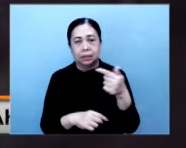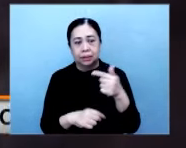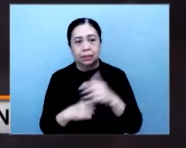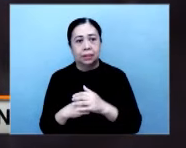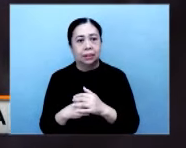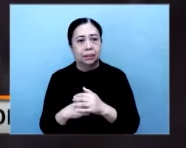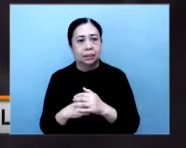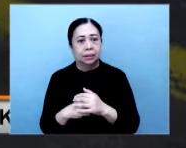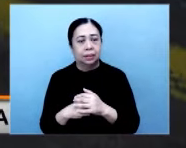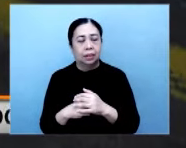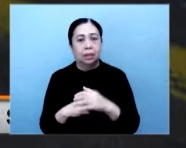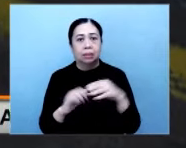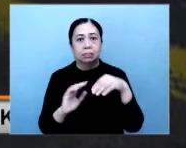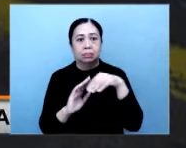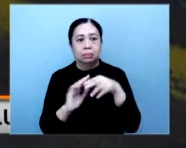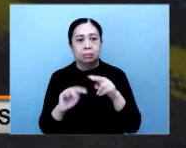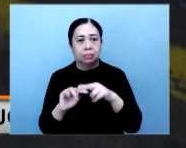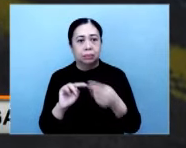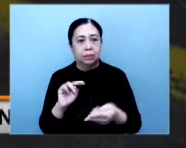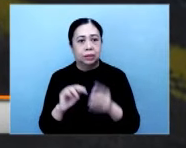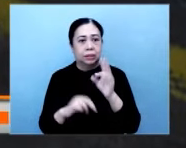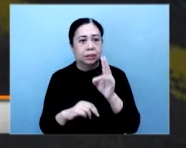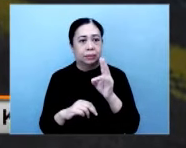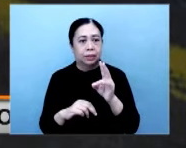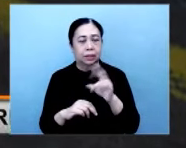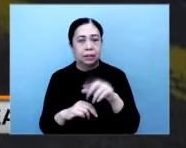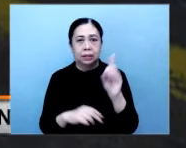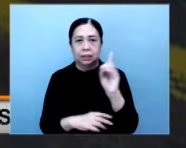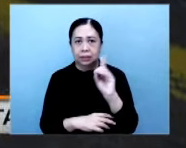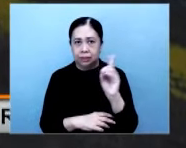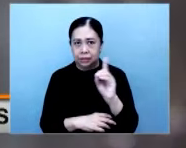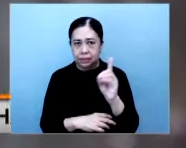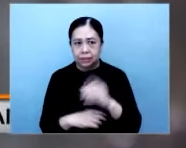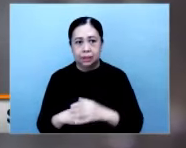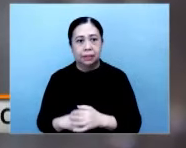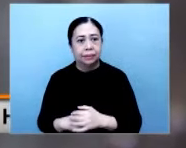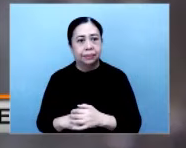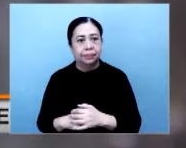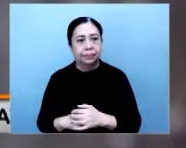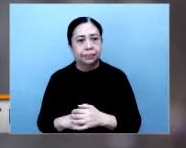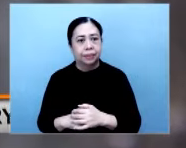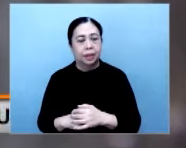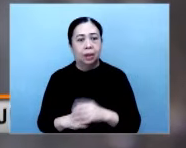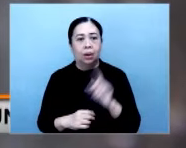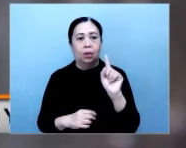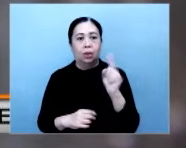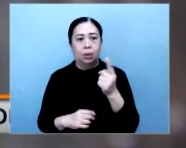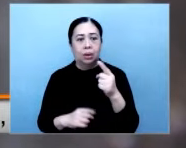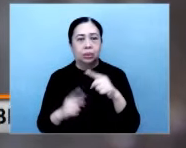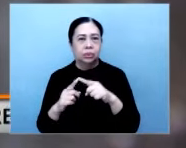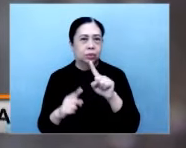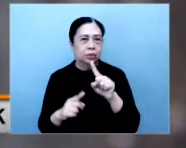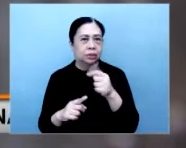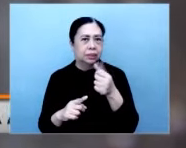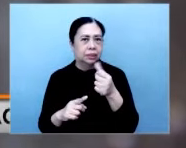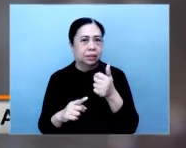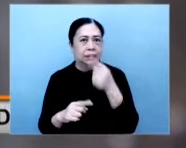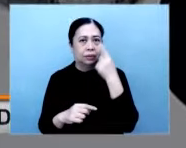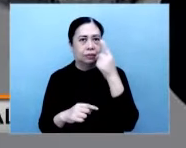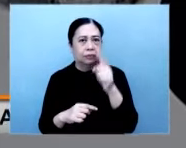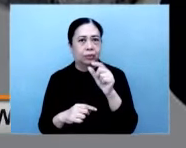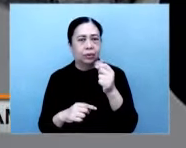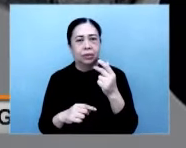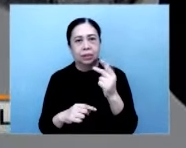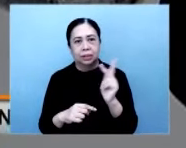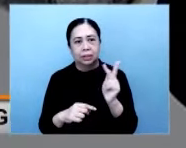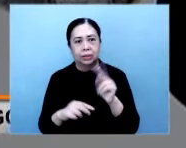at bababa naman ng hanggang 70 centavos ang kada litro ng diesel. Habang 1 peso and 10 centavos naman ang bawas presyo sa